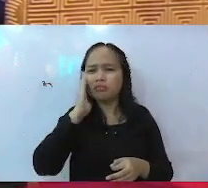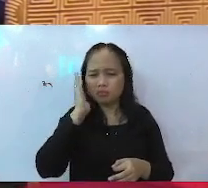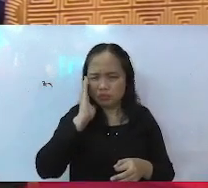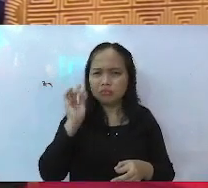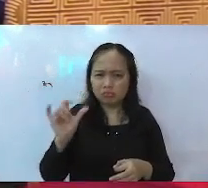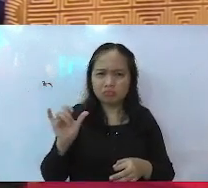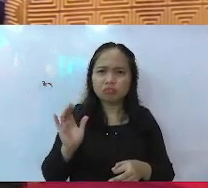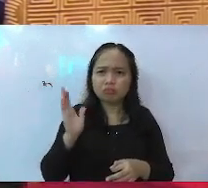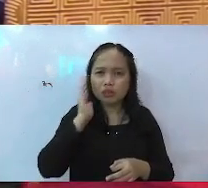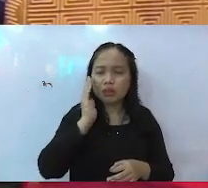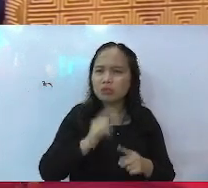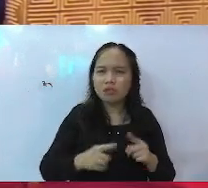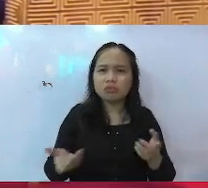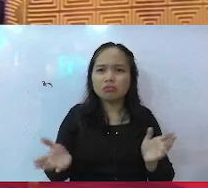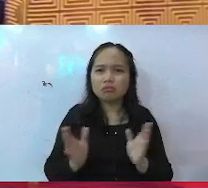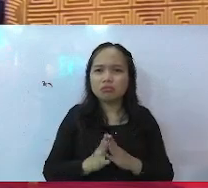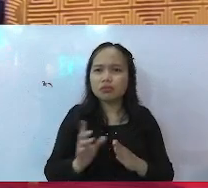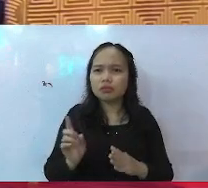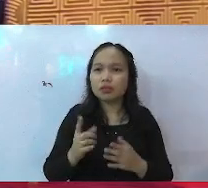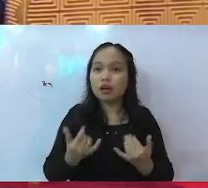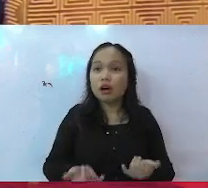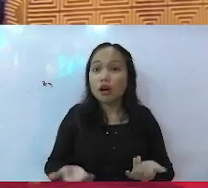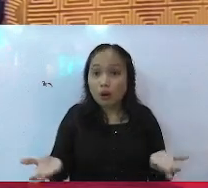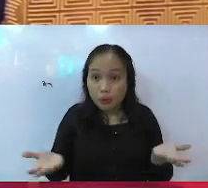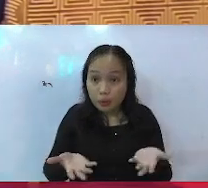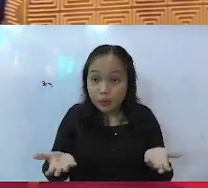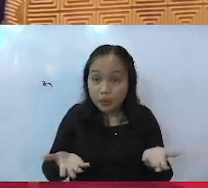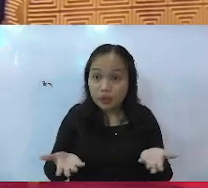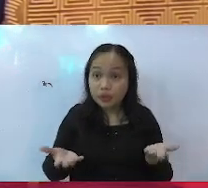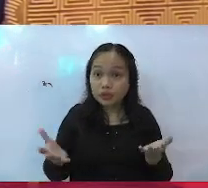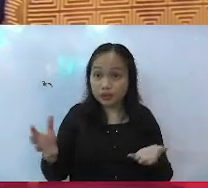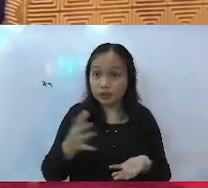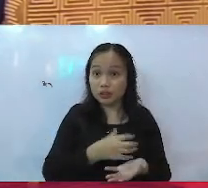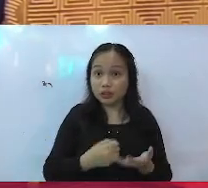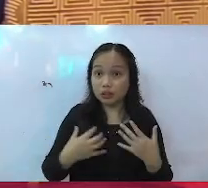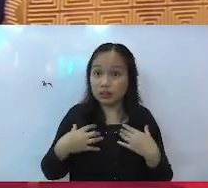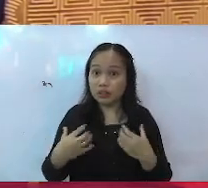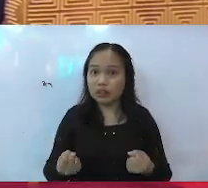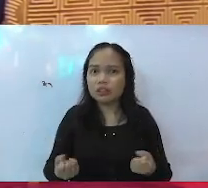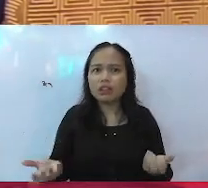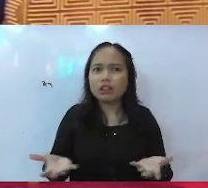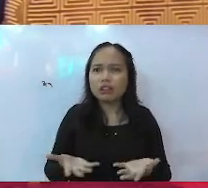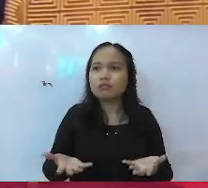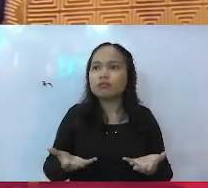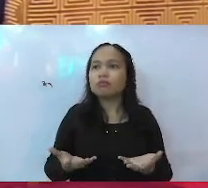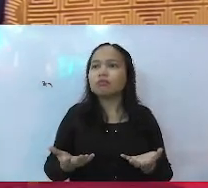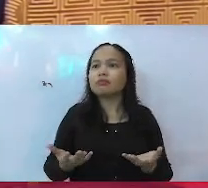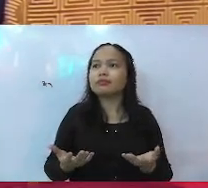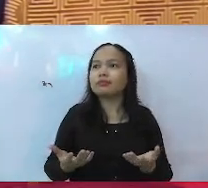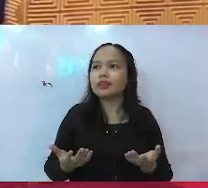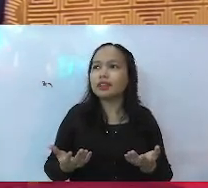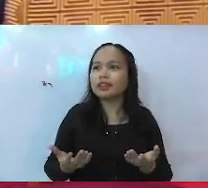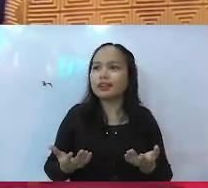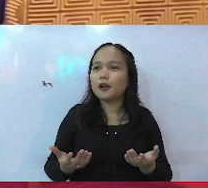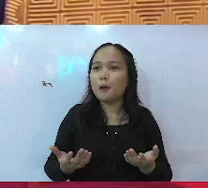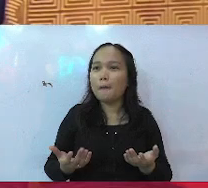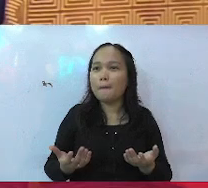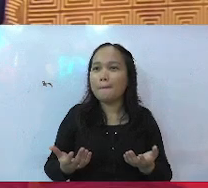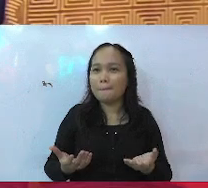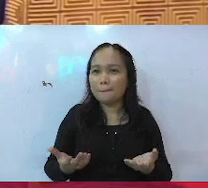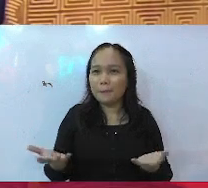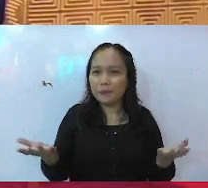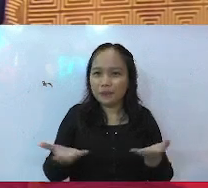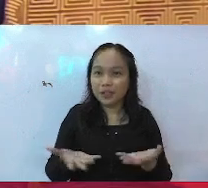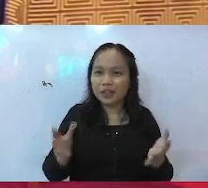yan pero ang tanong saan ka kami kukuha ng lakas ng loob yan lakas ng tubig kailangan mo yan kailangan mo yan ibigay mo